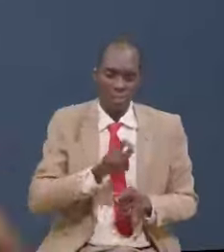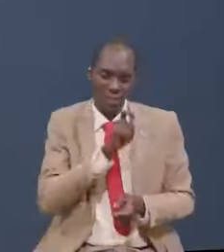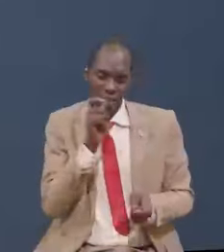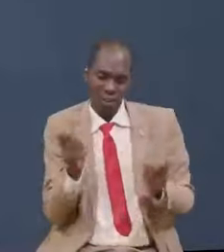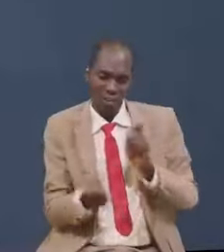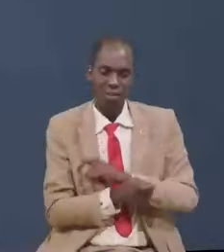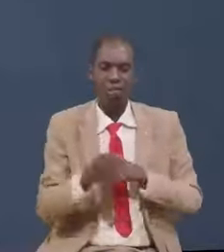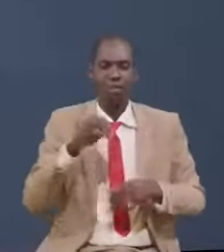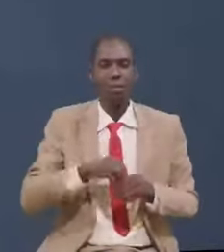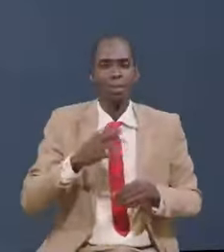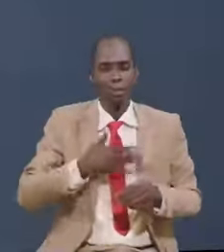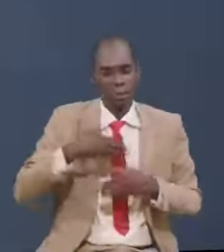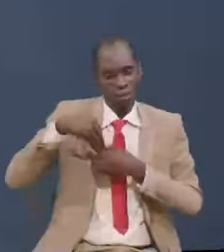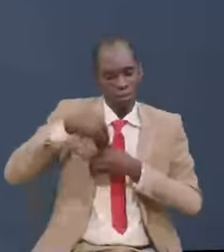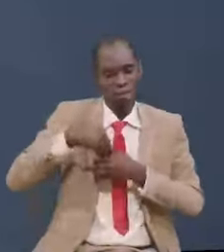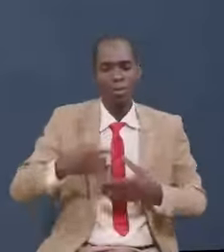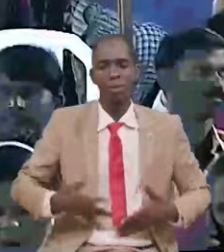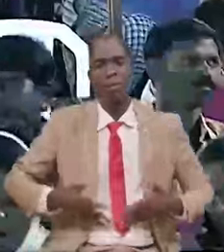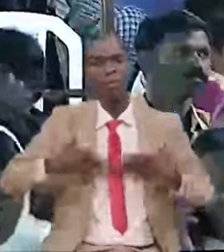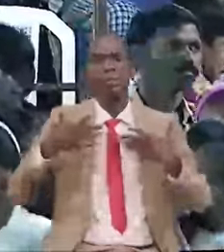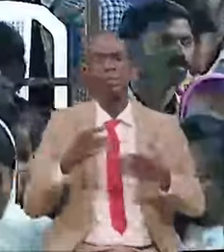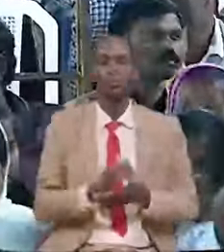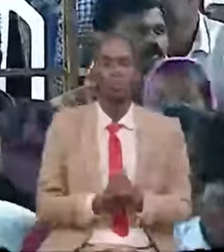j'ai besoin de la transformation dans mon homme intérieur.